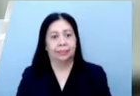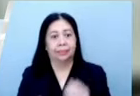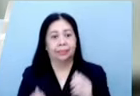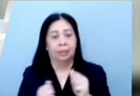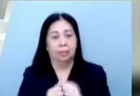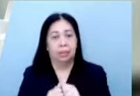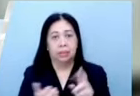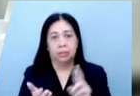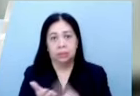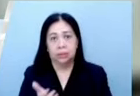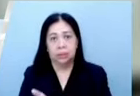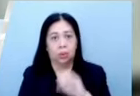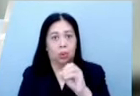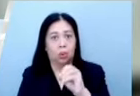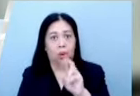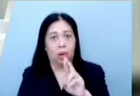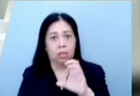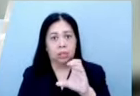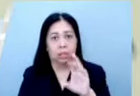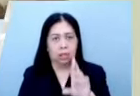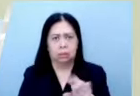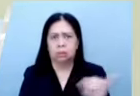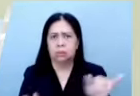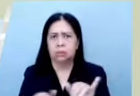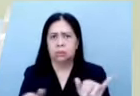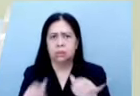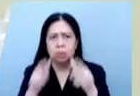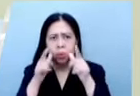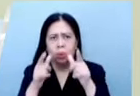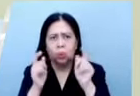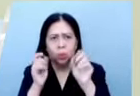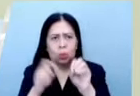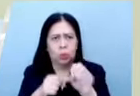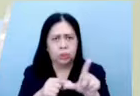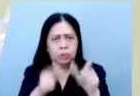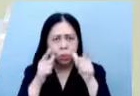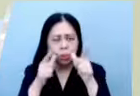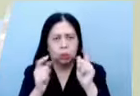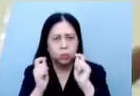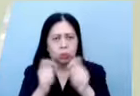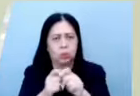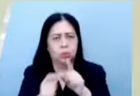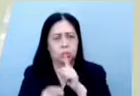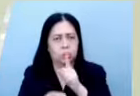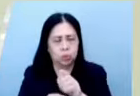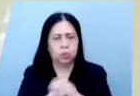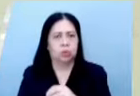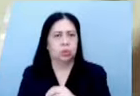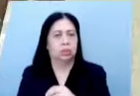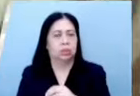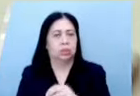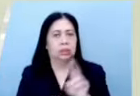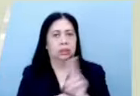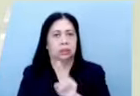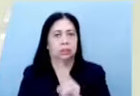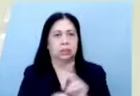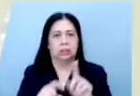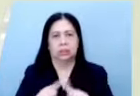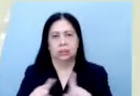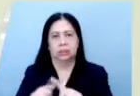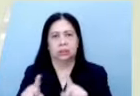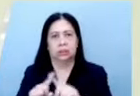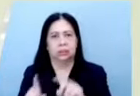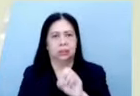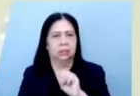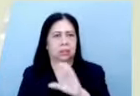at ORCR walang pinag-iba sa totoo. Nagagamit na siya sa mga iba't ibang mga scams. Ang